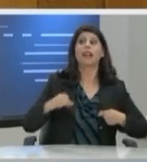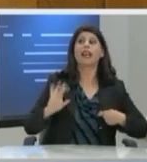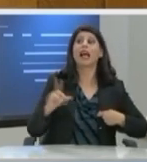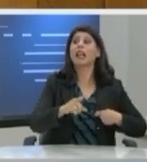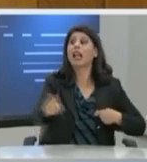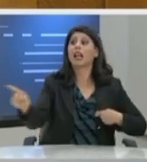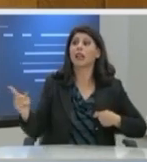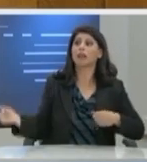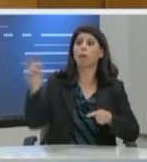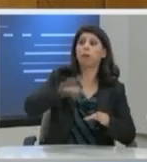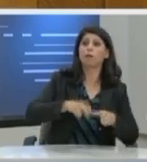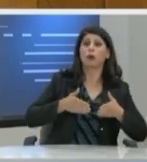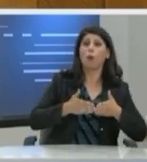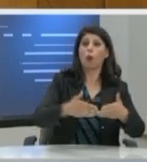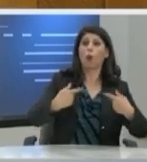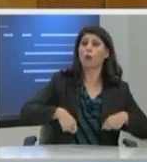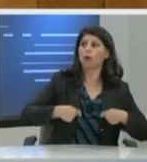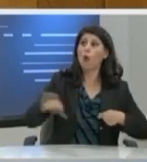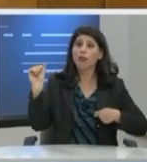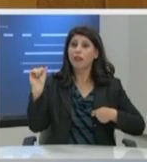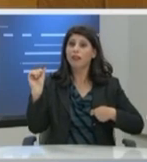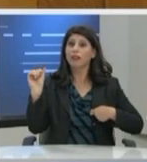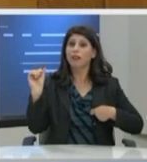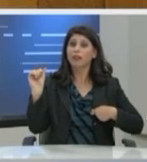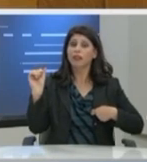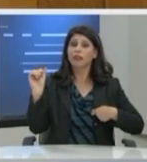κανένα σας ανεβεί σε κότερο? Όχι.